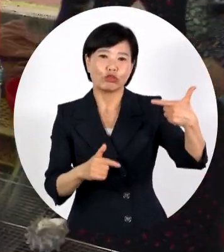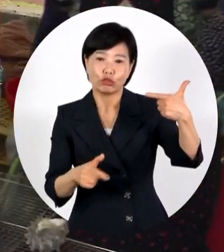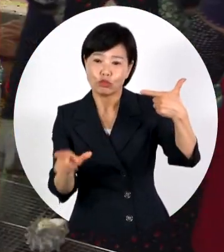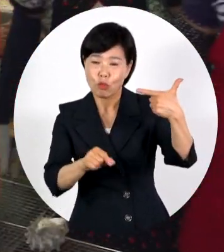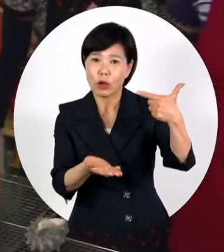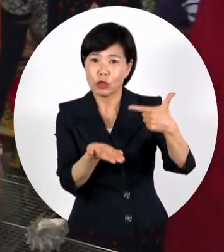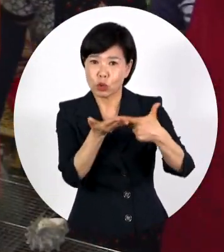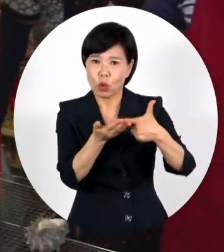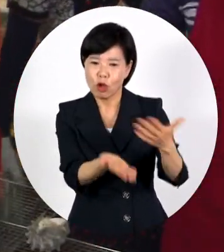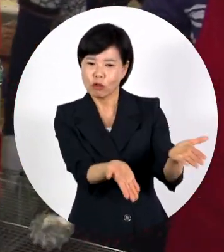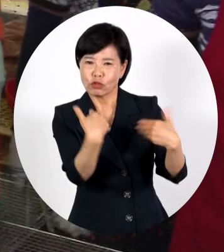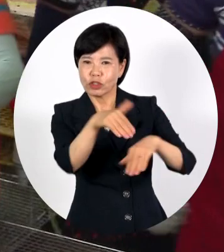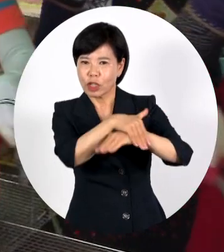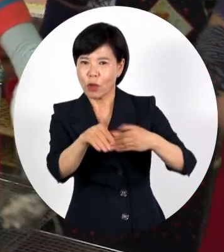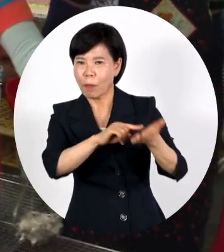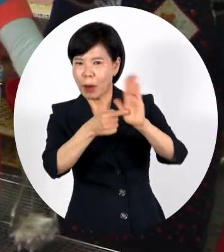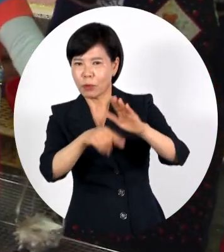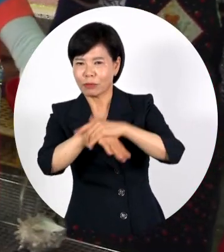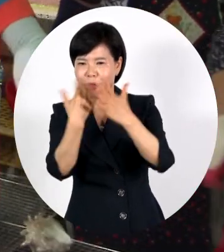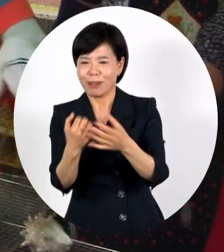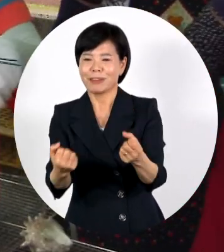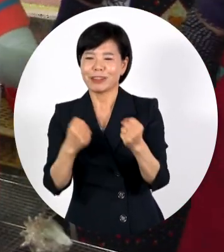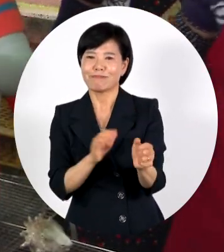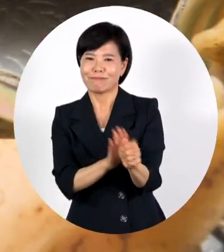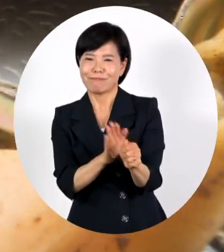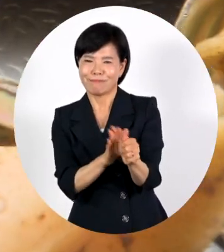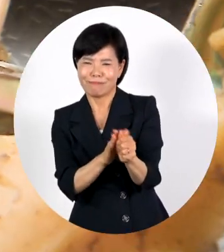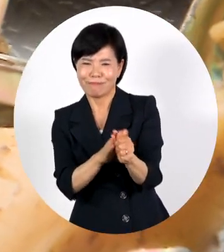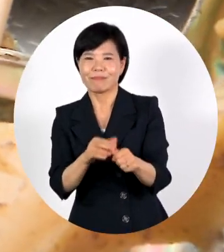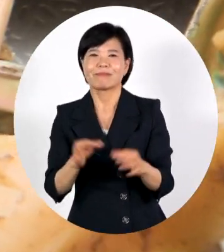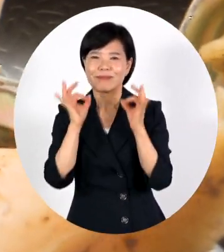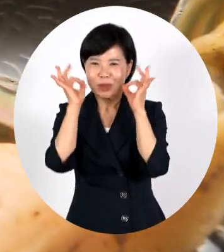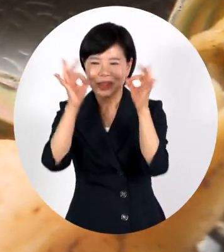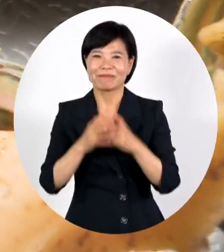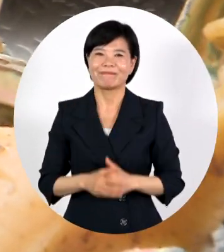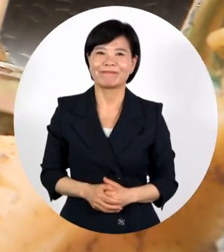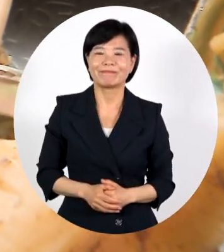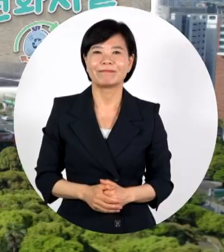초 예정된 유치계획 발표에 모든 역량을 집중하고 있습니다.